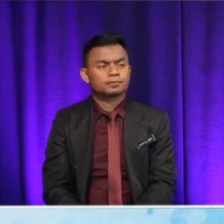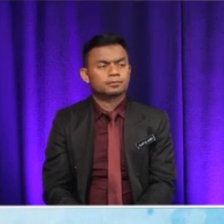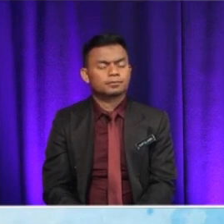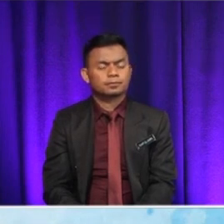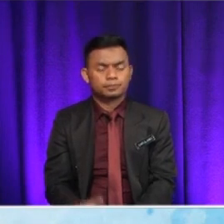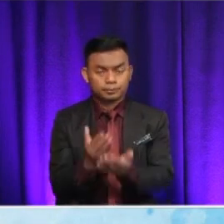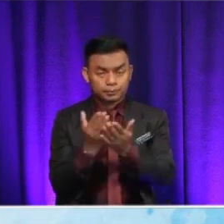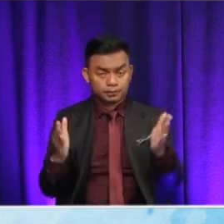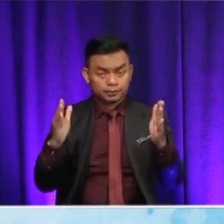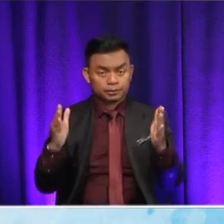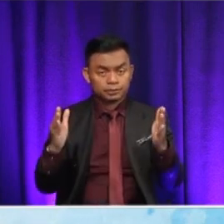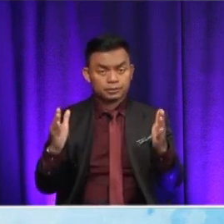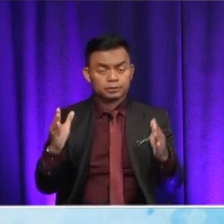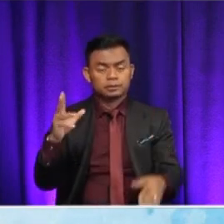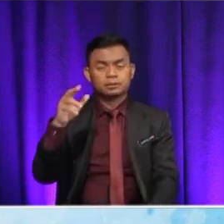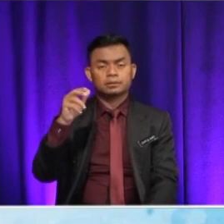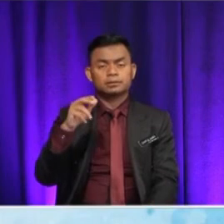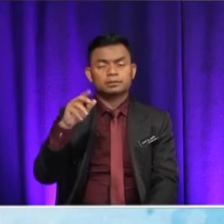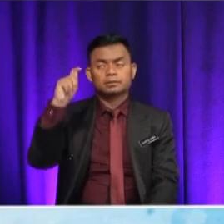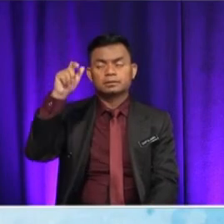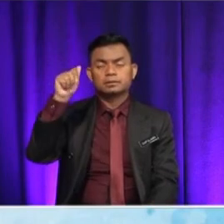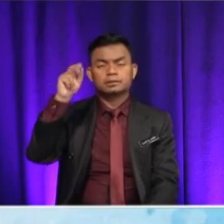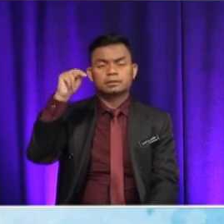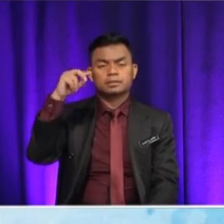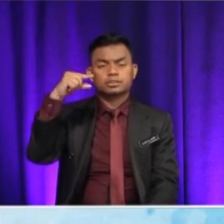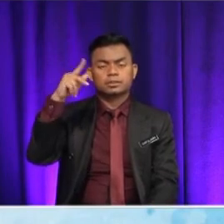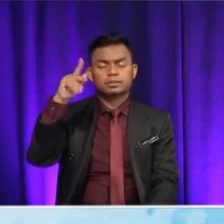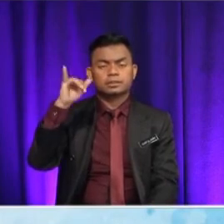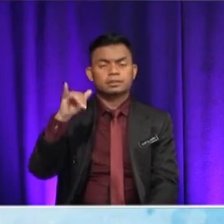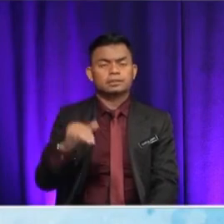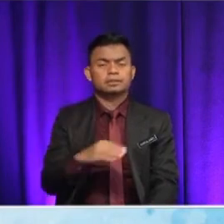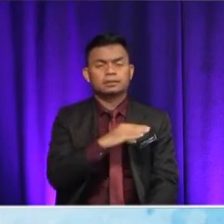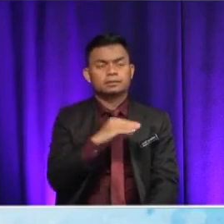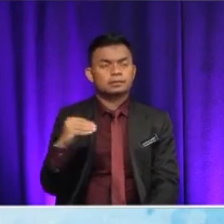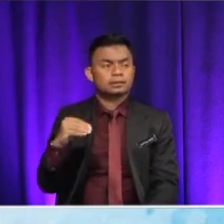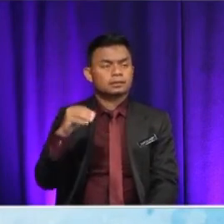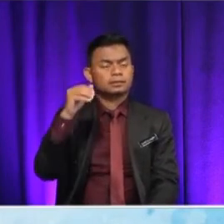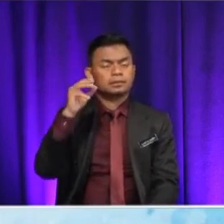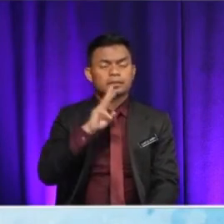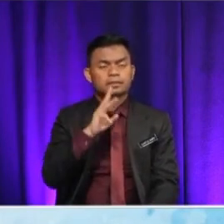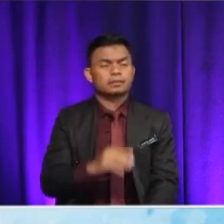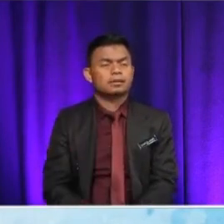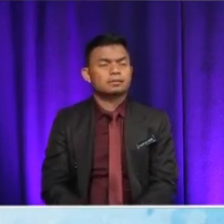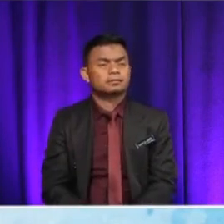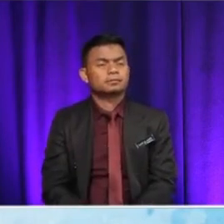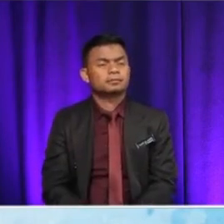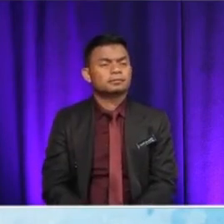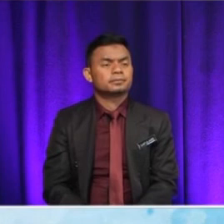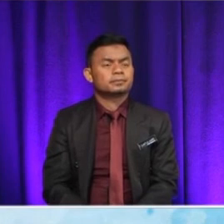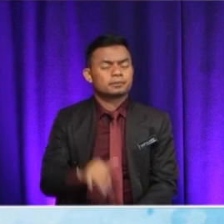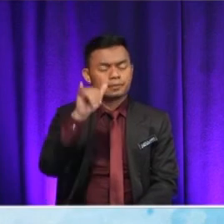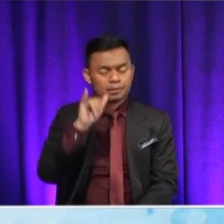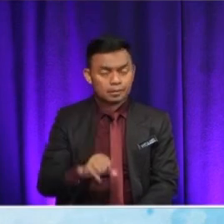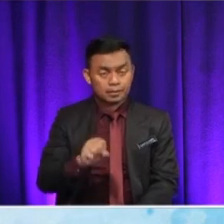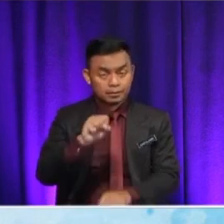Singki, tangki air dan pilih je. Singki. Kalau singki salah tu. Okey, sebenarnya